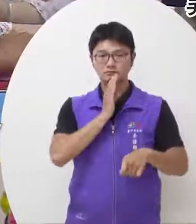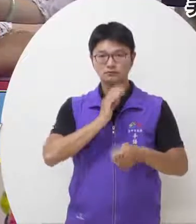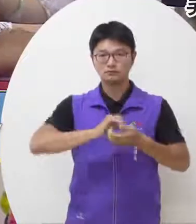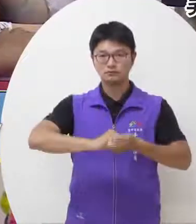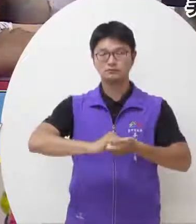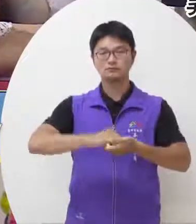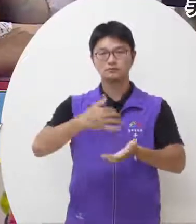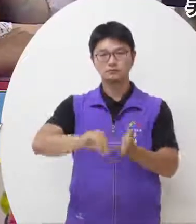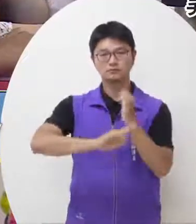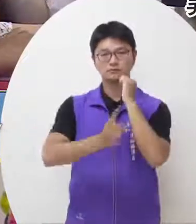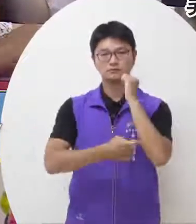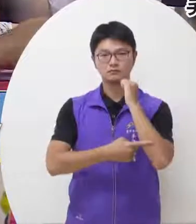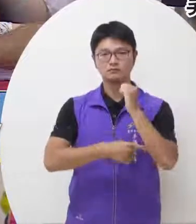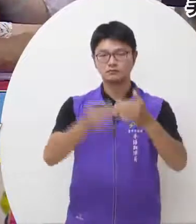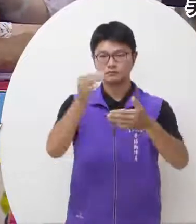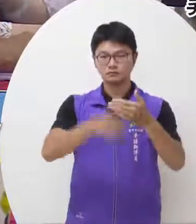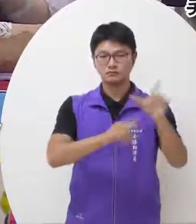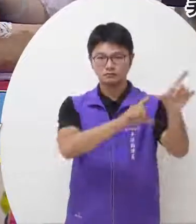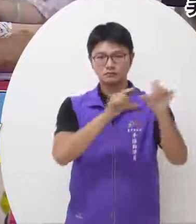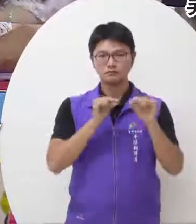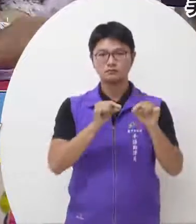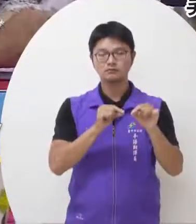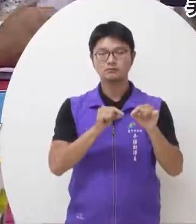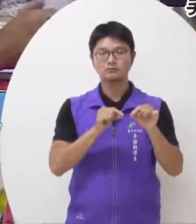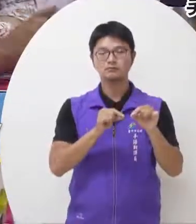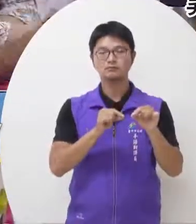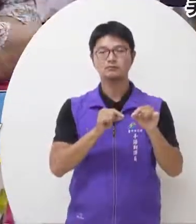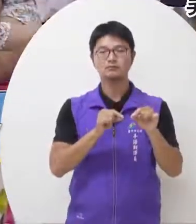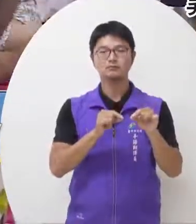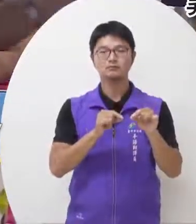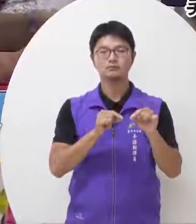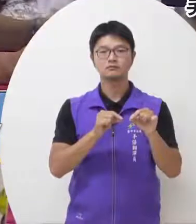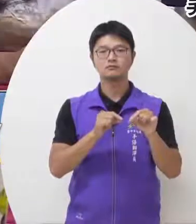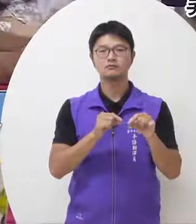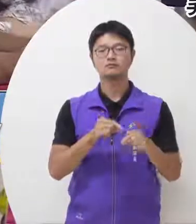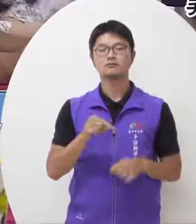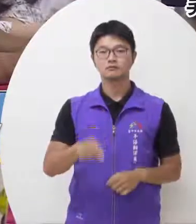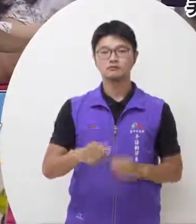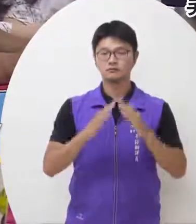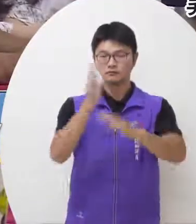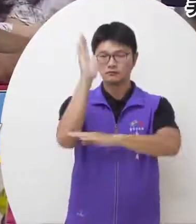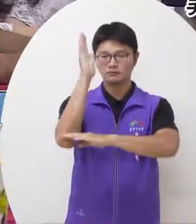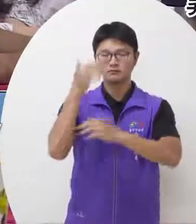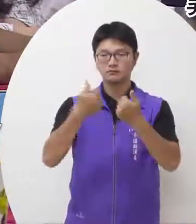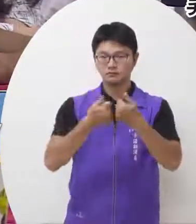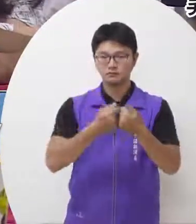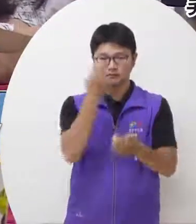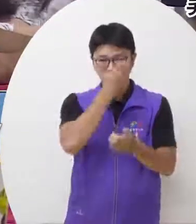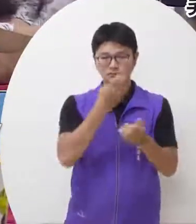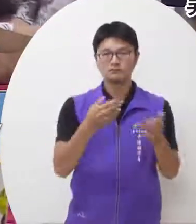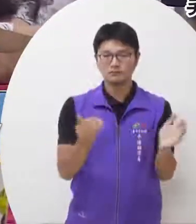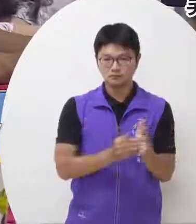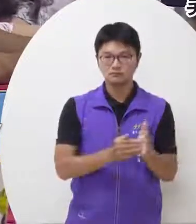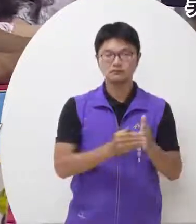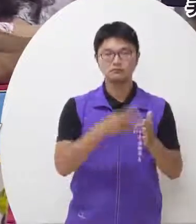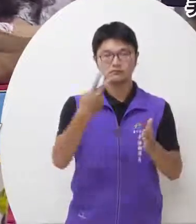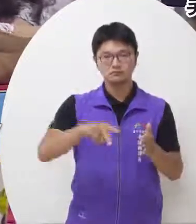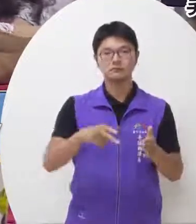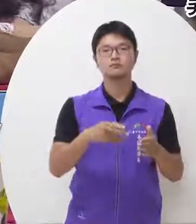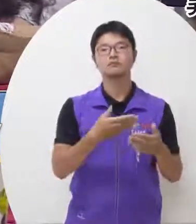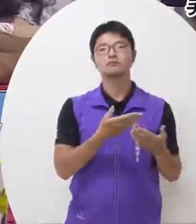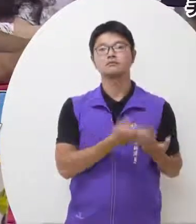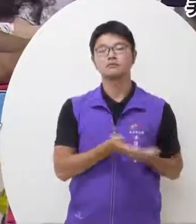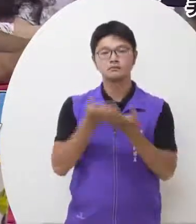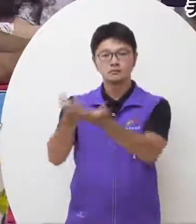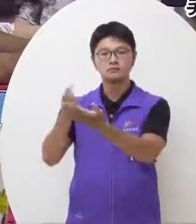的相关规定，必须要经过市政会议审议，然后呢提送我